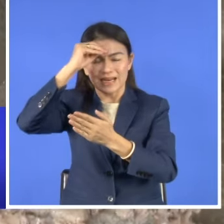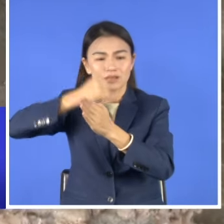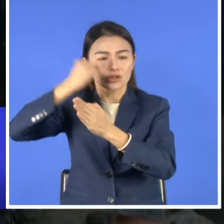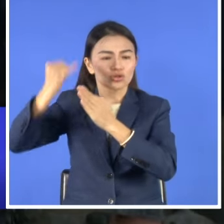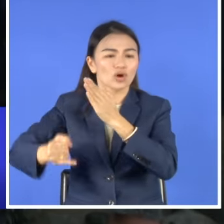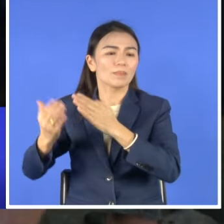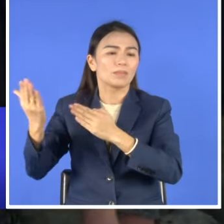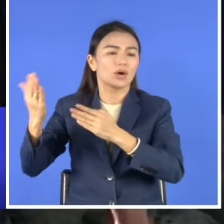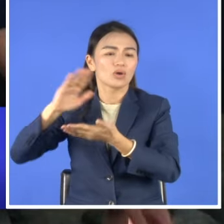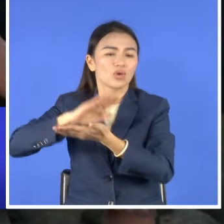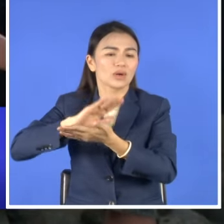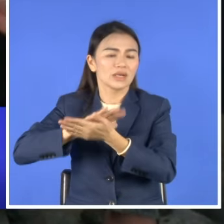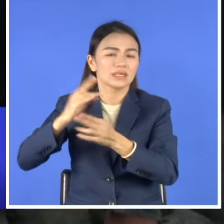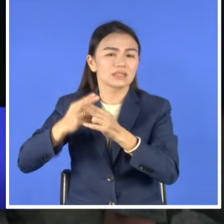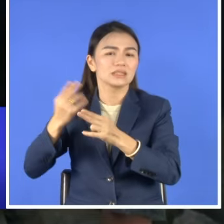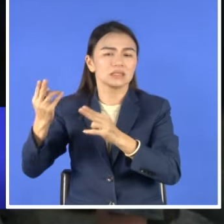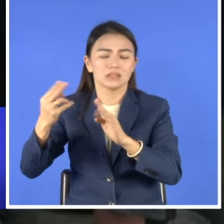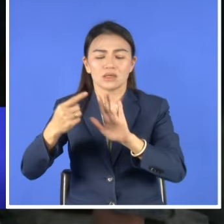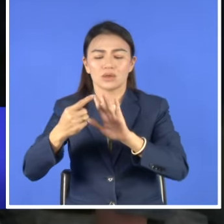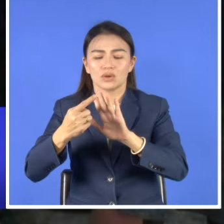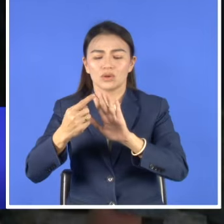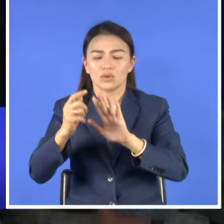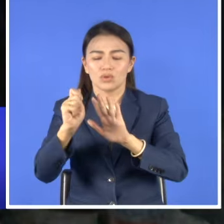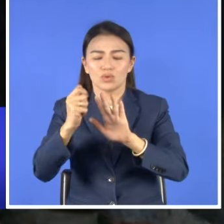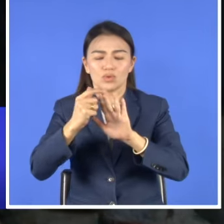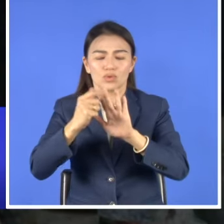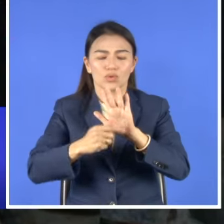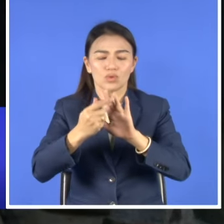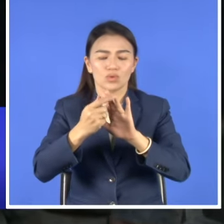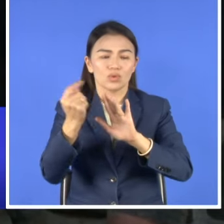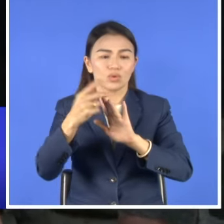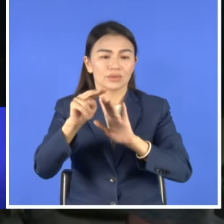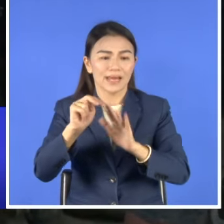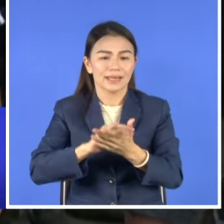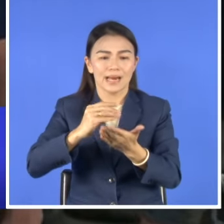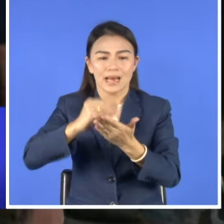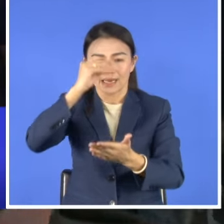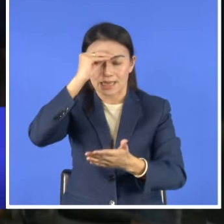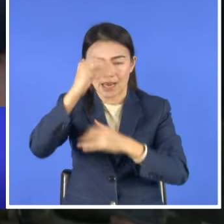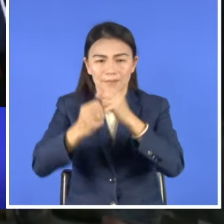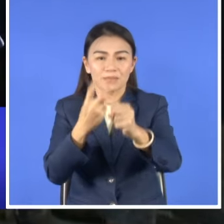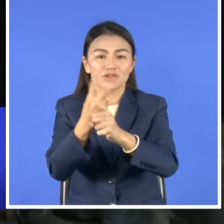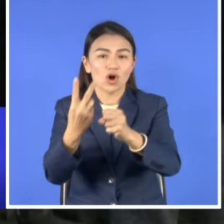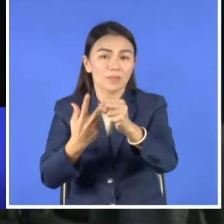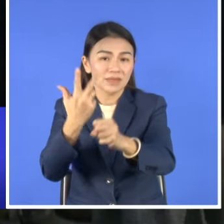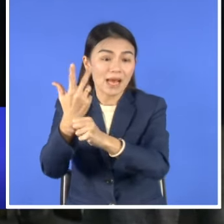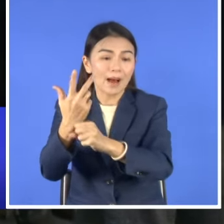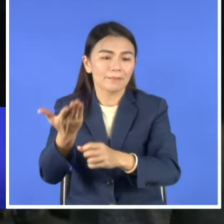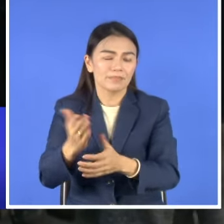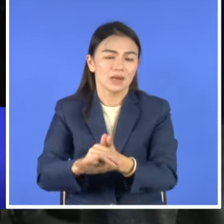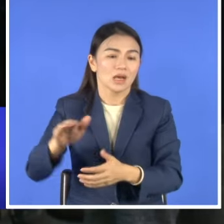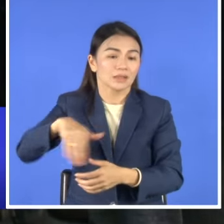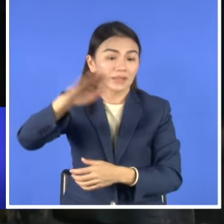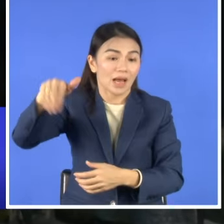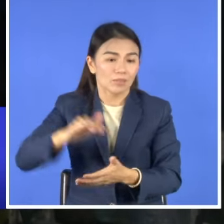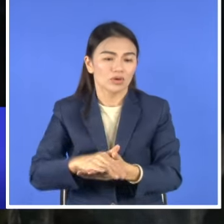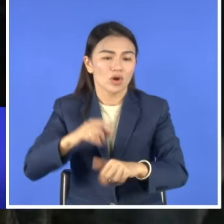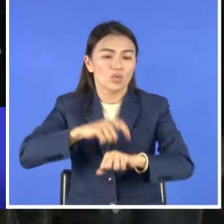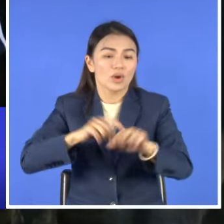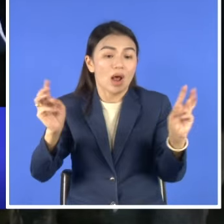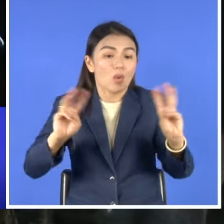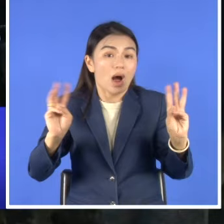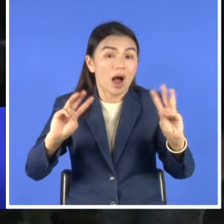ถวายน้องๆที่อยู่ที่นี่เป็นนักเรียนเลยฮะเป็นเรียนปี 2ปี 3อยู่เพื่อให้เขาได้ใช้เวลาของเให้